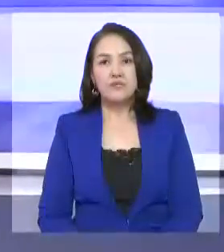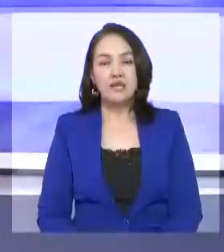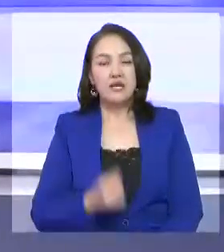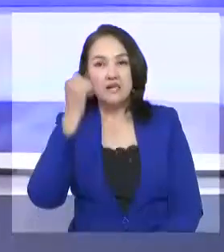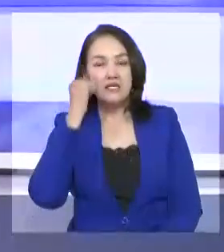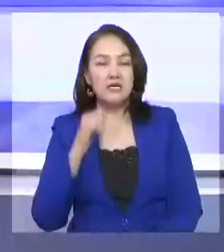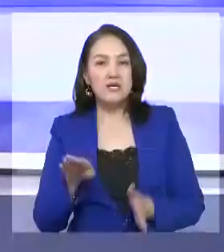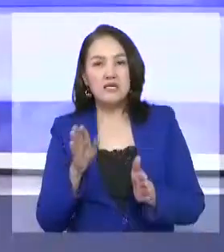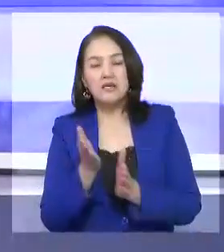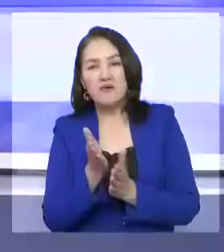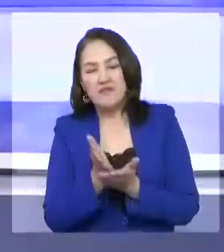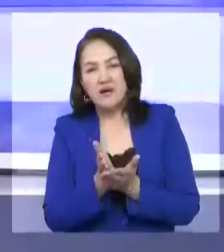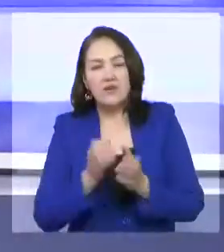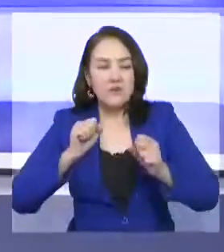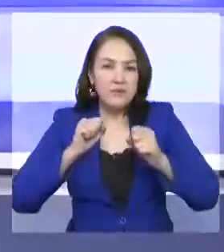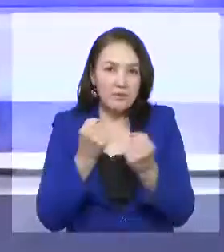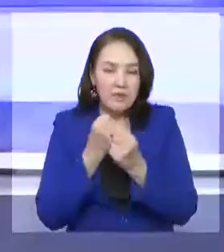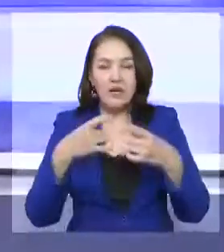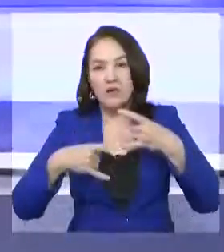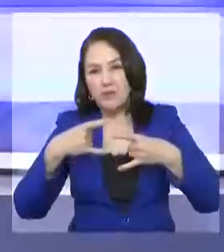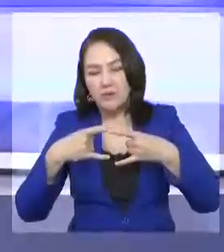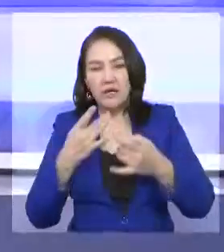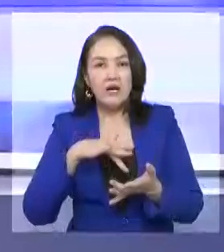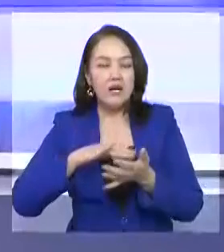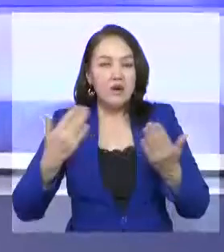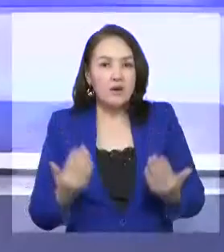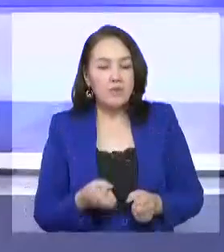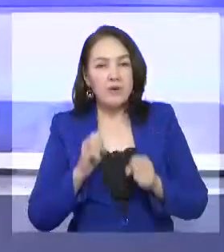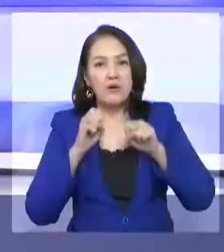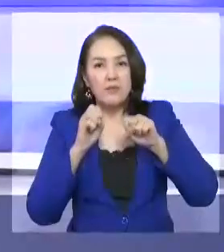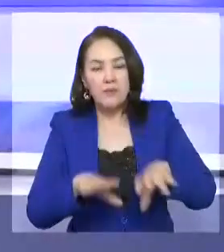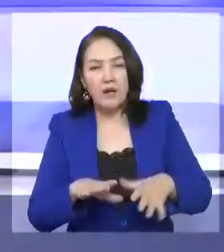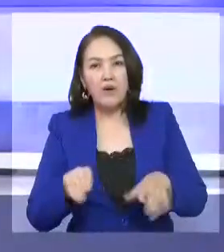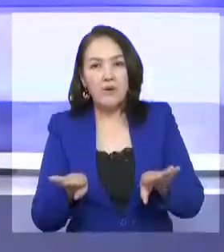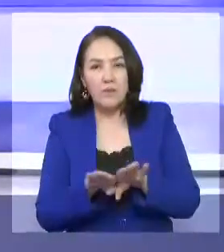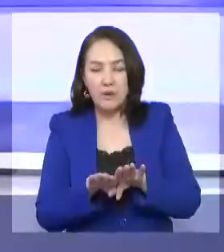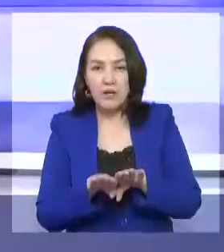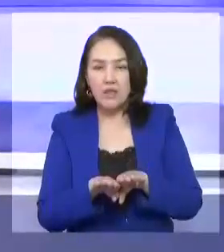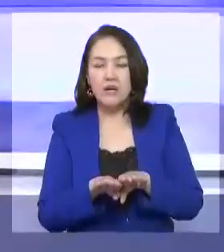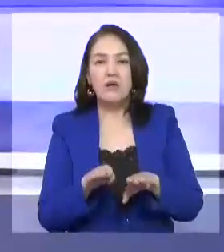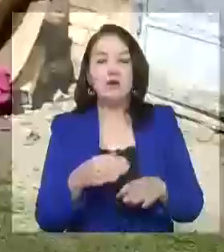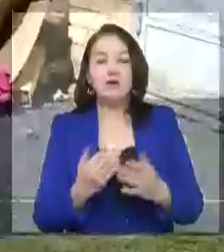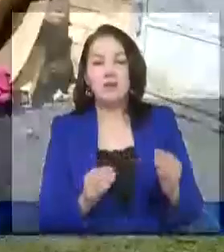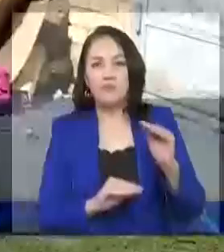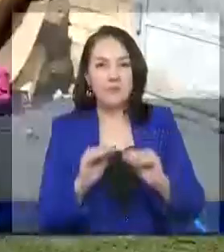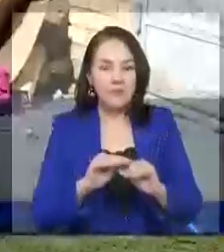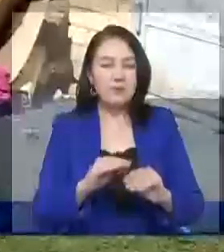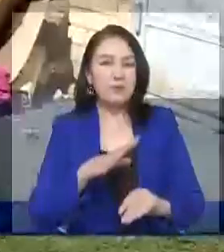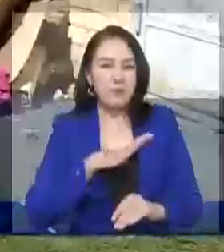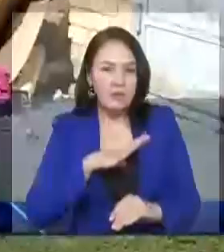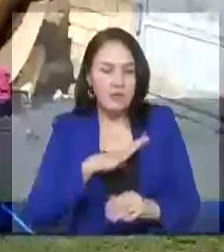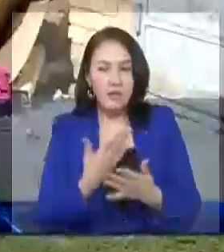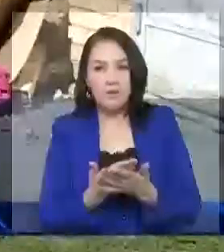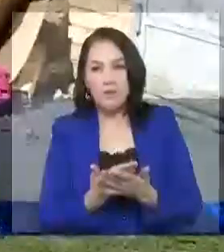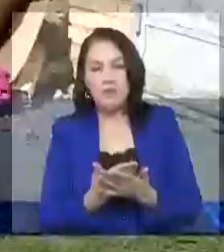Ескі диван бұзылған тоңазытқыш немесе теледидар. Қала тұрғындары қоқыс контейнеріне дәл осындай заттарды үйіп төгіп тастайды. Бұл